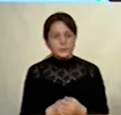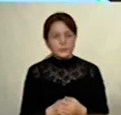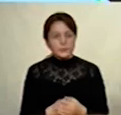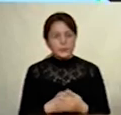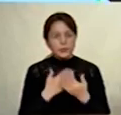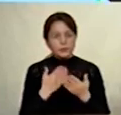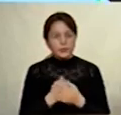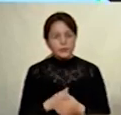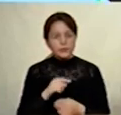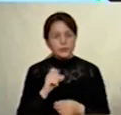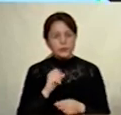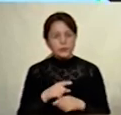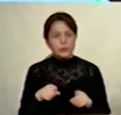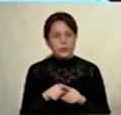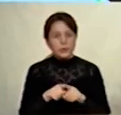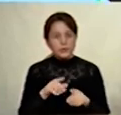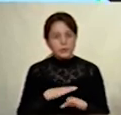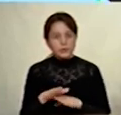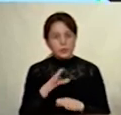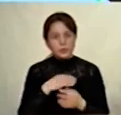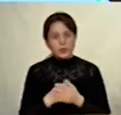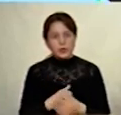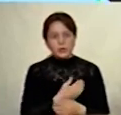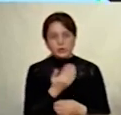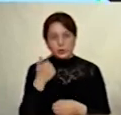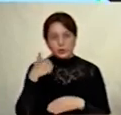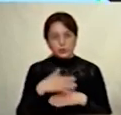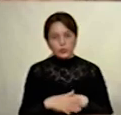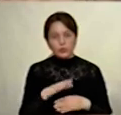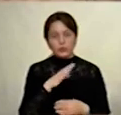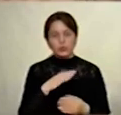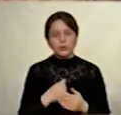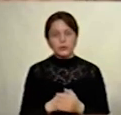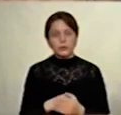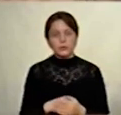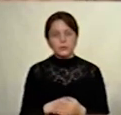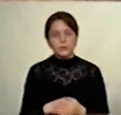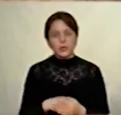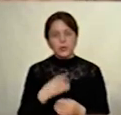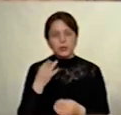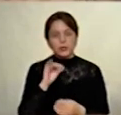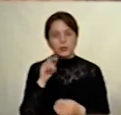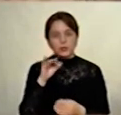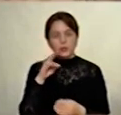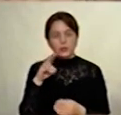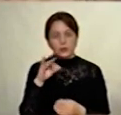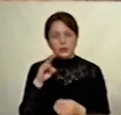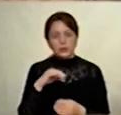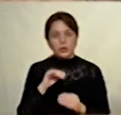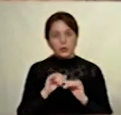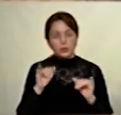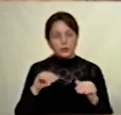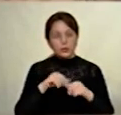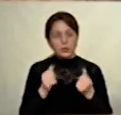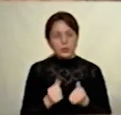bo'ldi. Mana bu topshiriqni ham bajarib oldik. Sizlarga tushunarli bo'ldimi? Yig'indini ko'paytma shaklida ifodalash